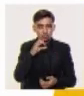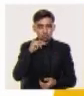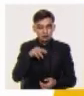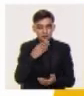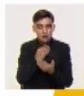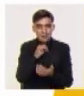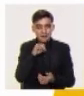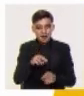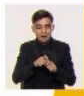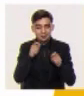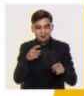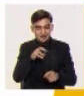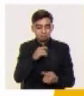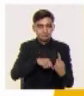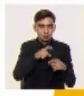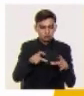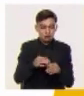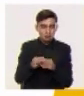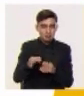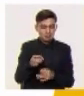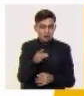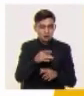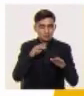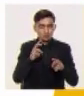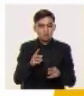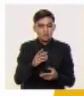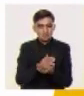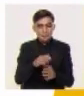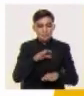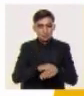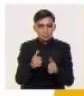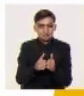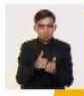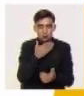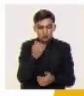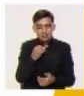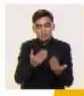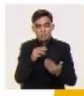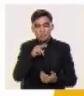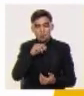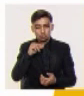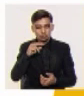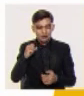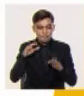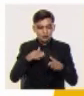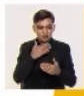ИП могут даже предприниматели из отдаленных районов, где поблизости нет банковских и почтовых отделений.